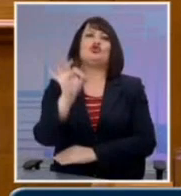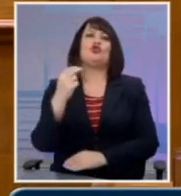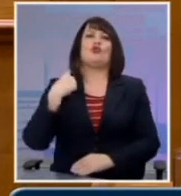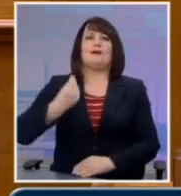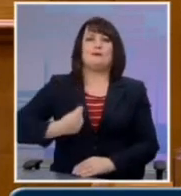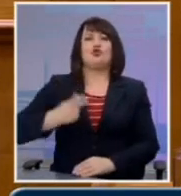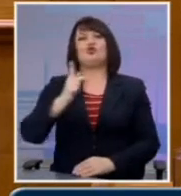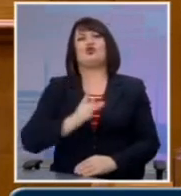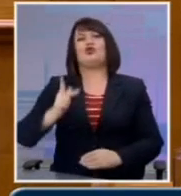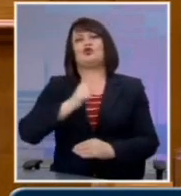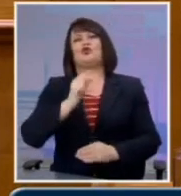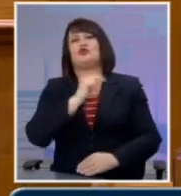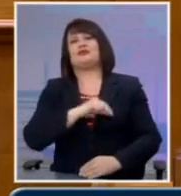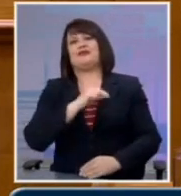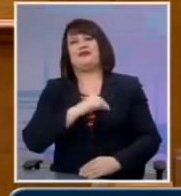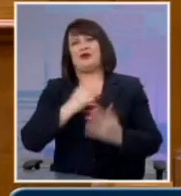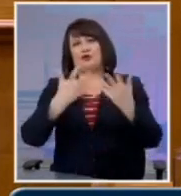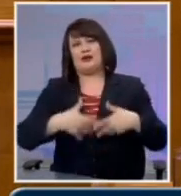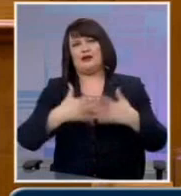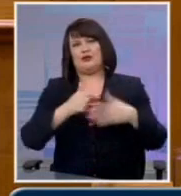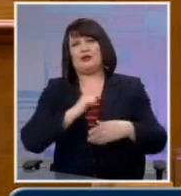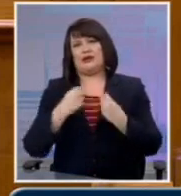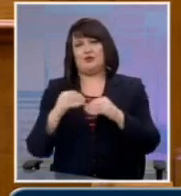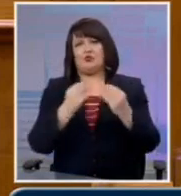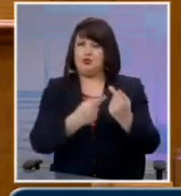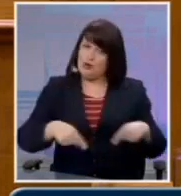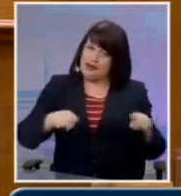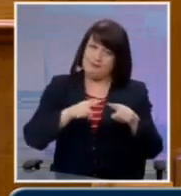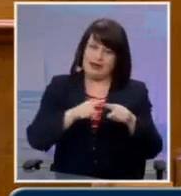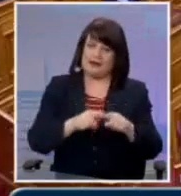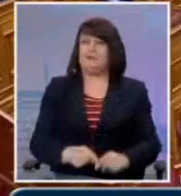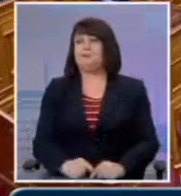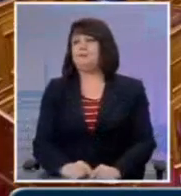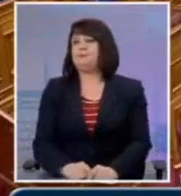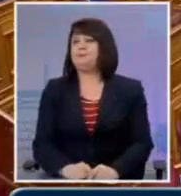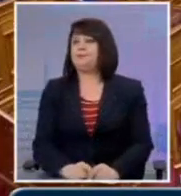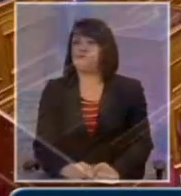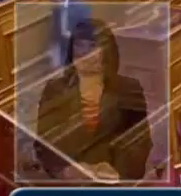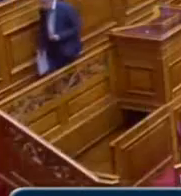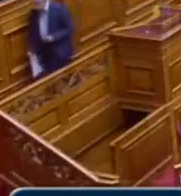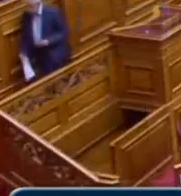και το κοινωνικό συμφέρον από τη λειτουργία των ιδιωτικοποιημένων λιμανιών. Ευχαριστώ πολύ.